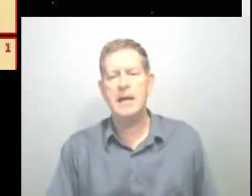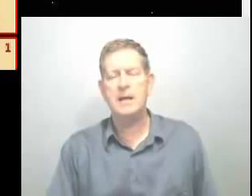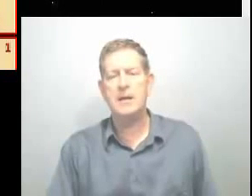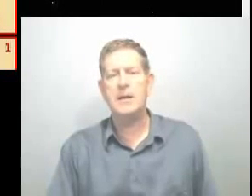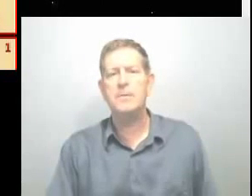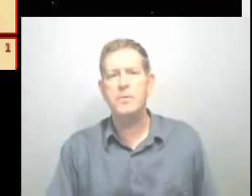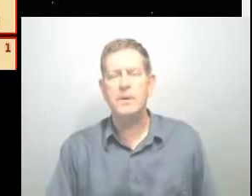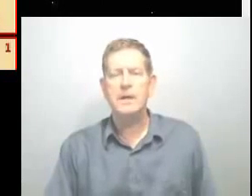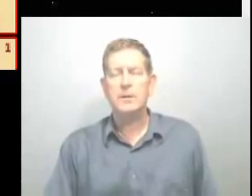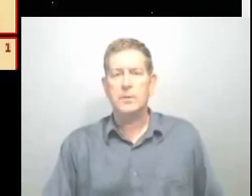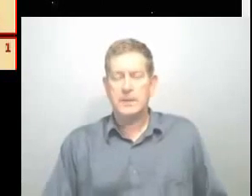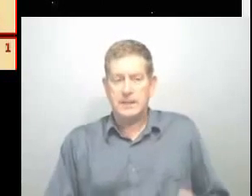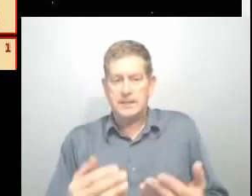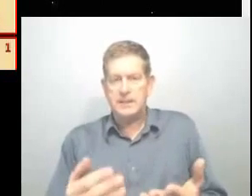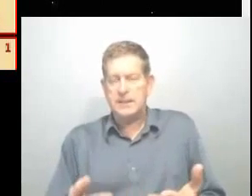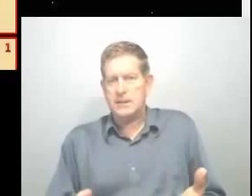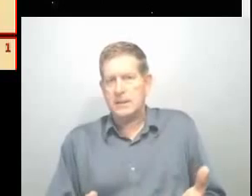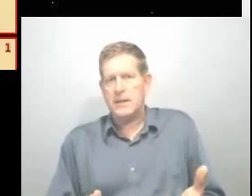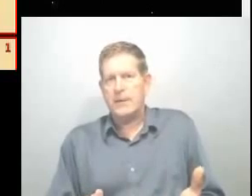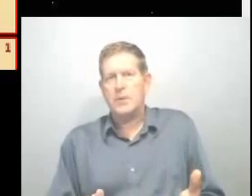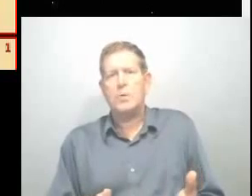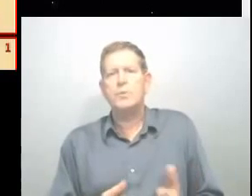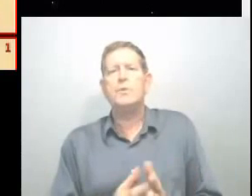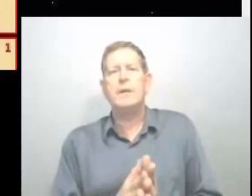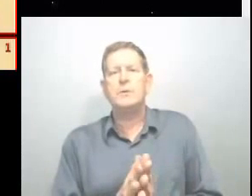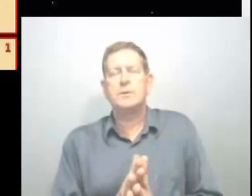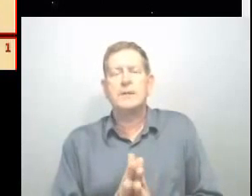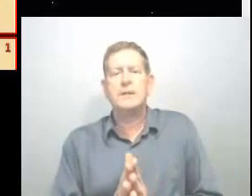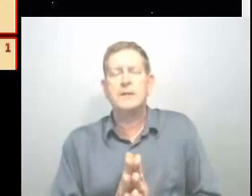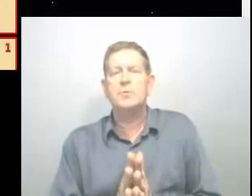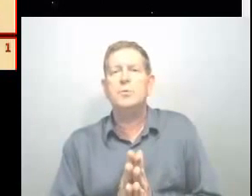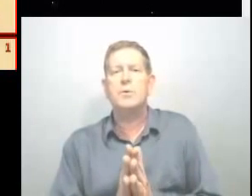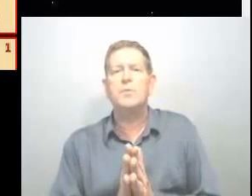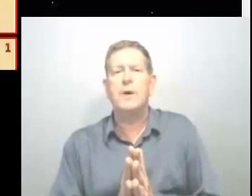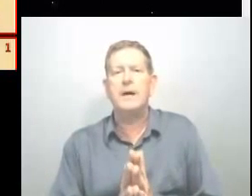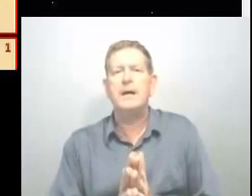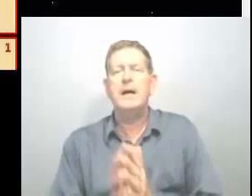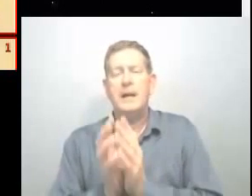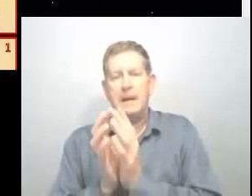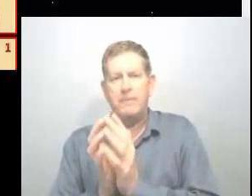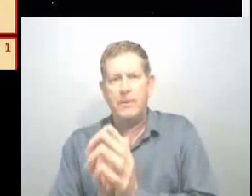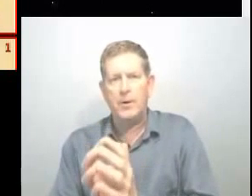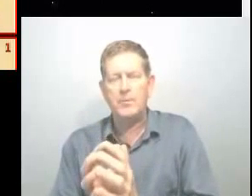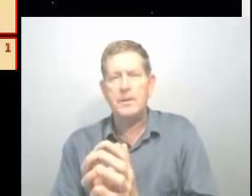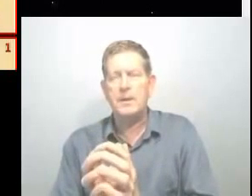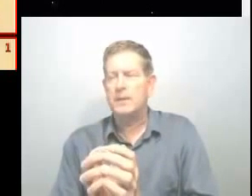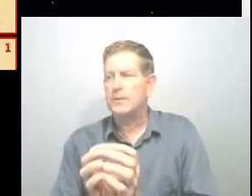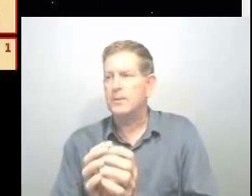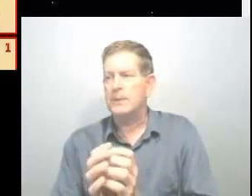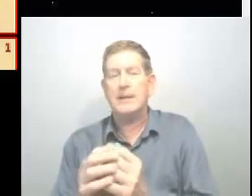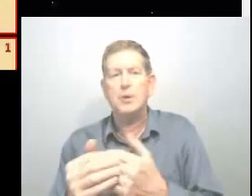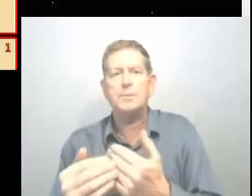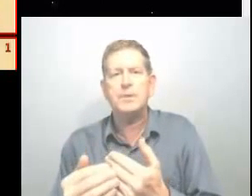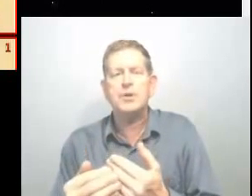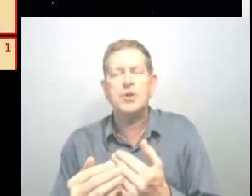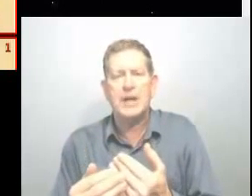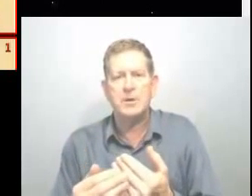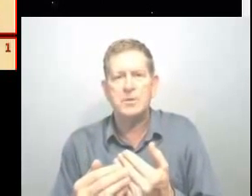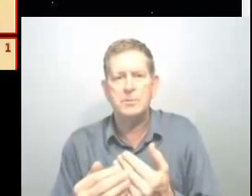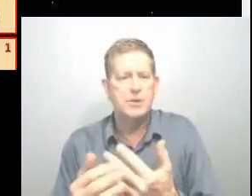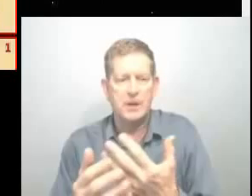il, elle et vous. Donc ici, c'est un travail de conjugaison, c'est-à-dire nous allons voir la forme